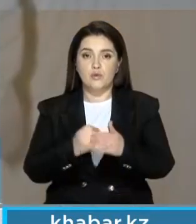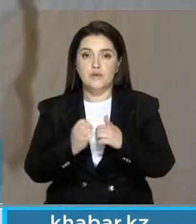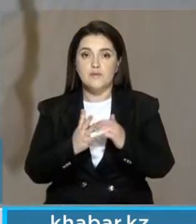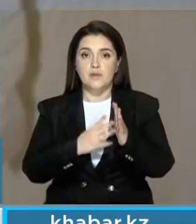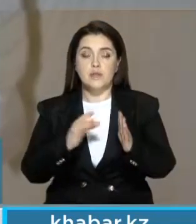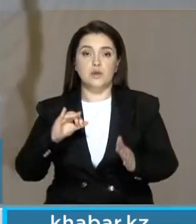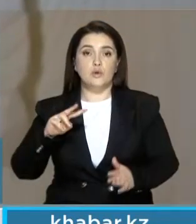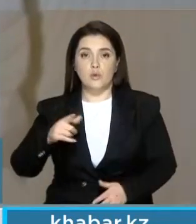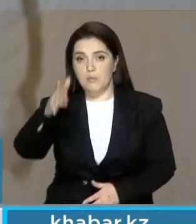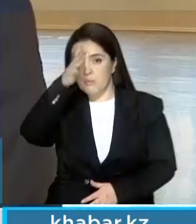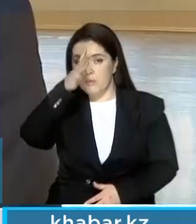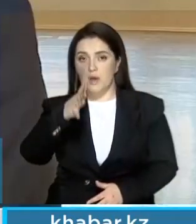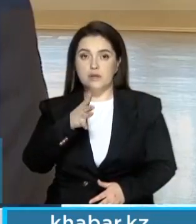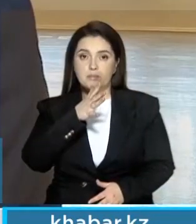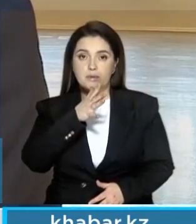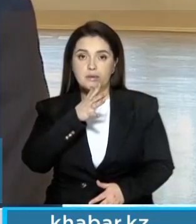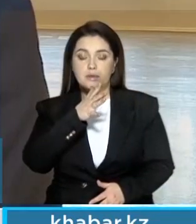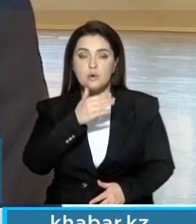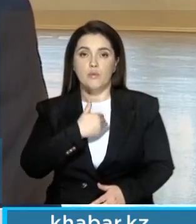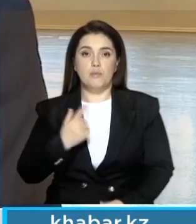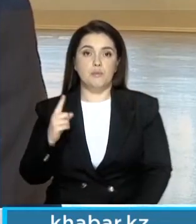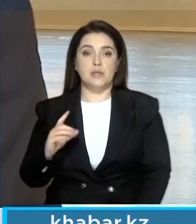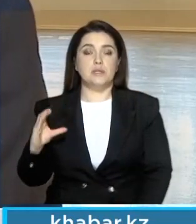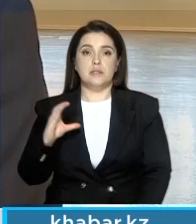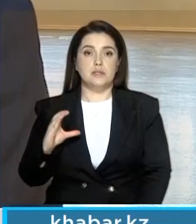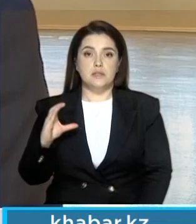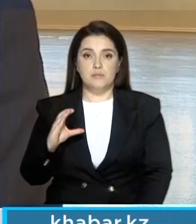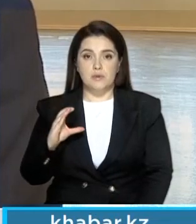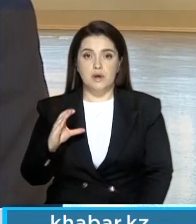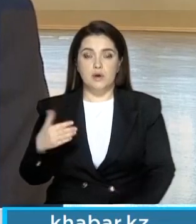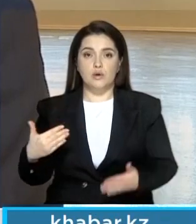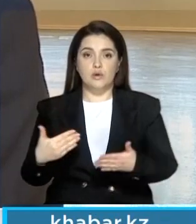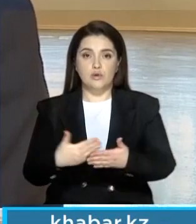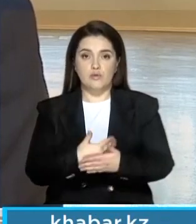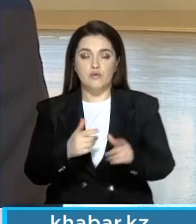5 месяцев. Хотелось бы, конечно, 1 сентября новую школу зайти.